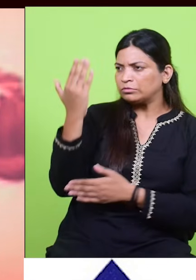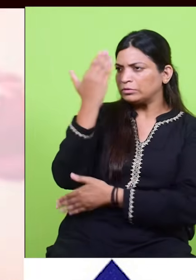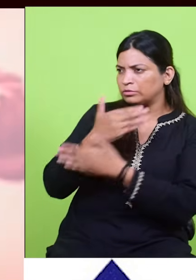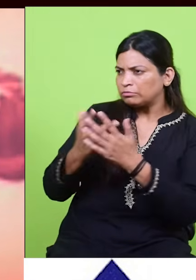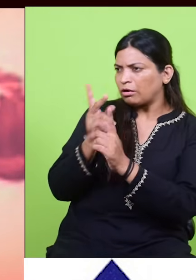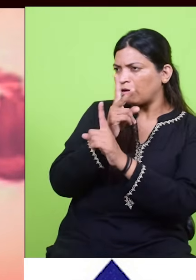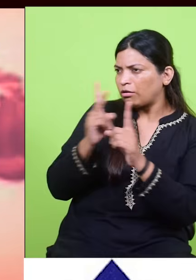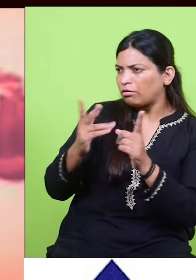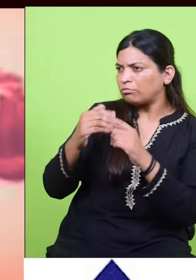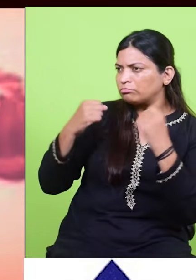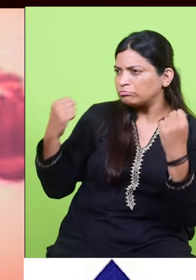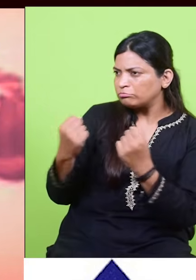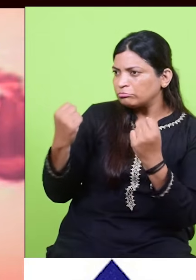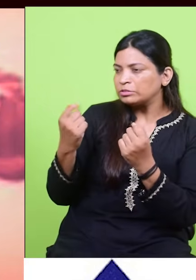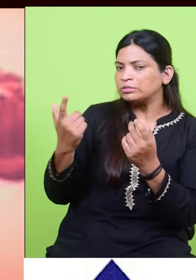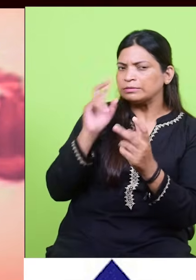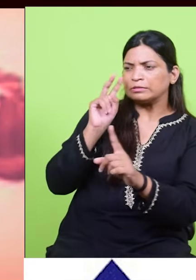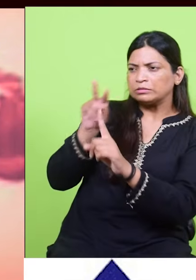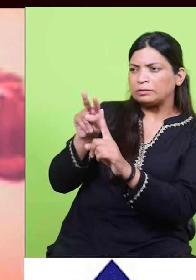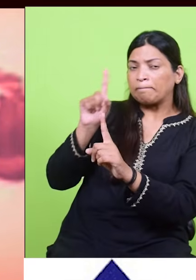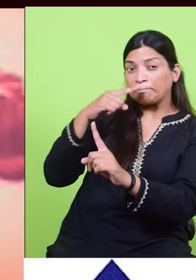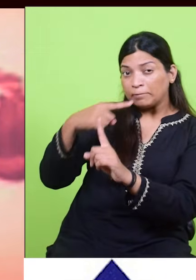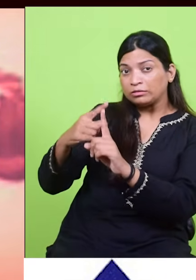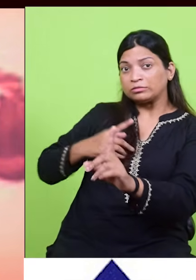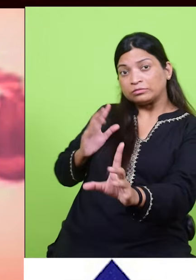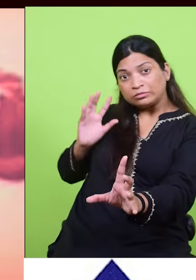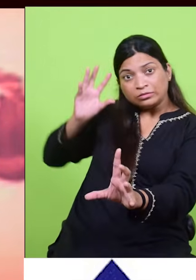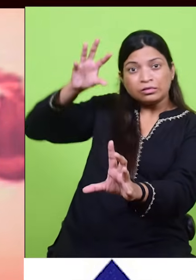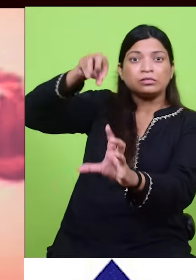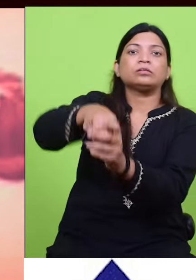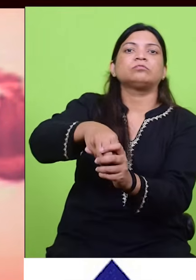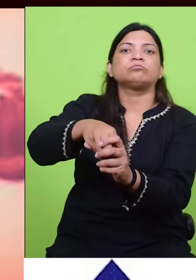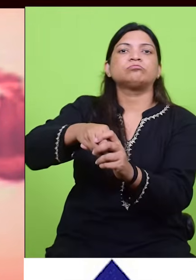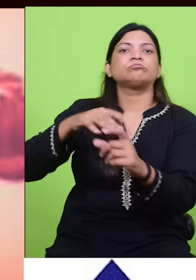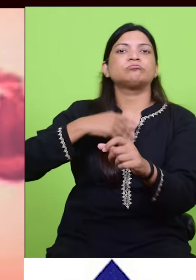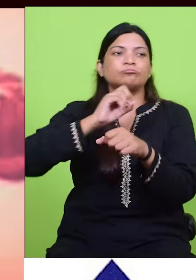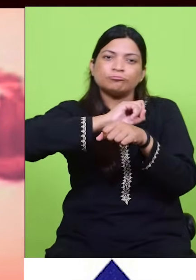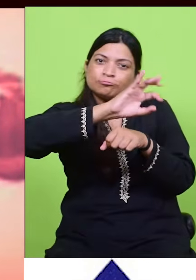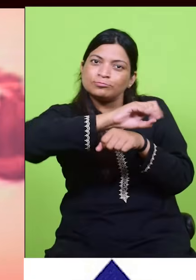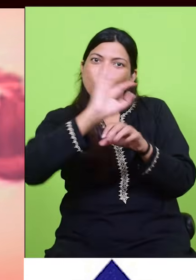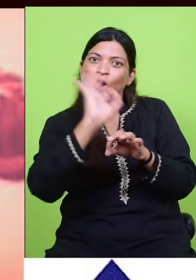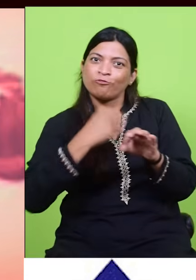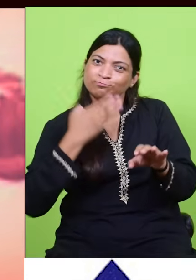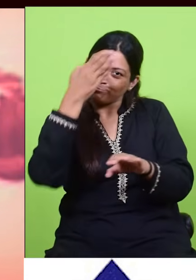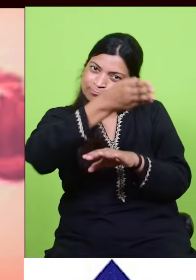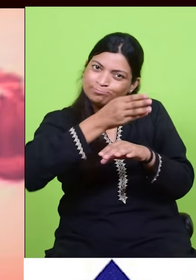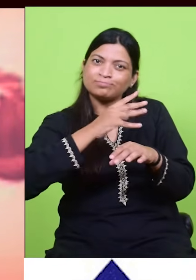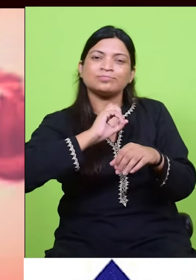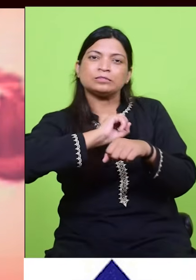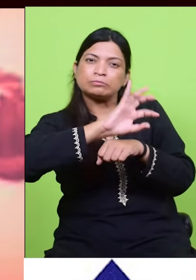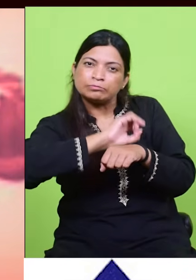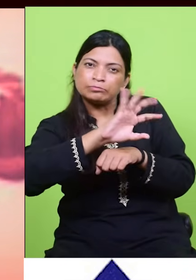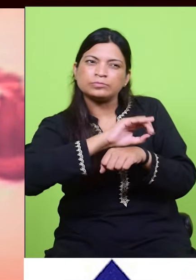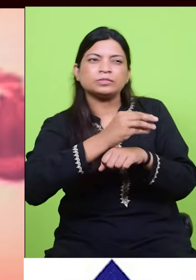डिसेबिलिटी। फिर फाइनली जब गुरदीप ने ज्वाइन करा तो एक बार वहाँ पे जाके ज्ञानेंद्र जी ने जाके पूरे ऑफिस के स्टाफ को गुरदीप के साथ